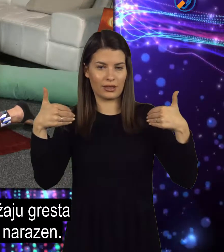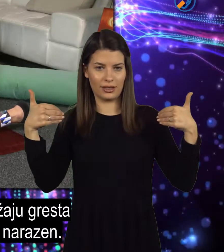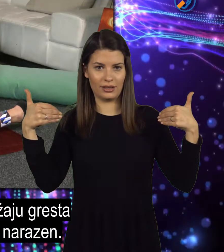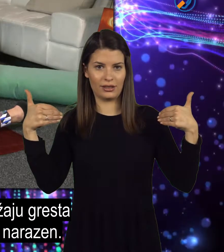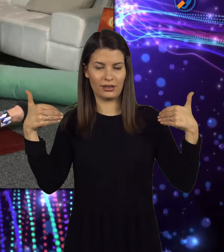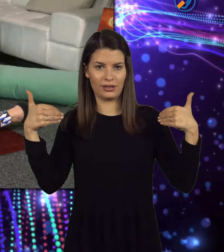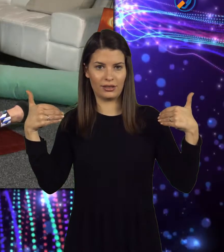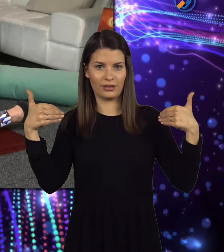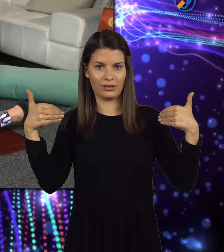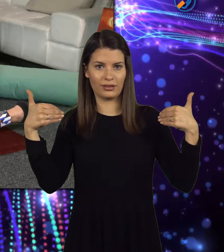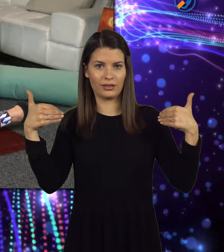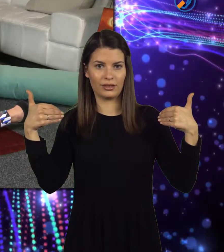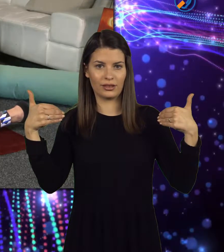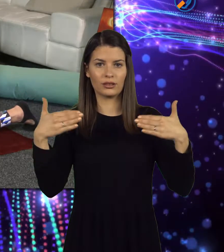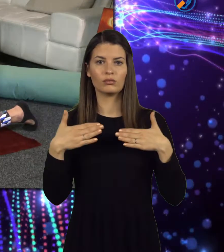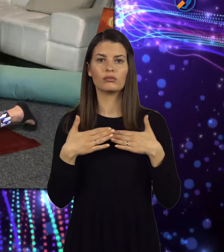narazen.